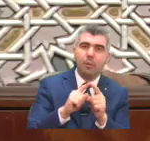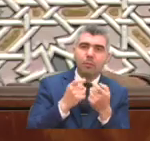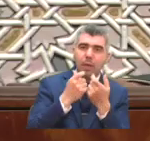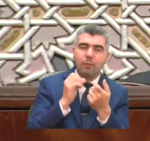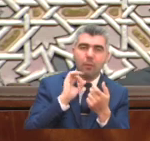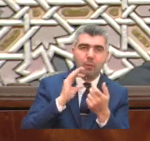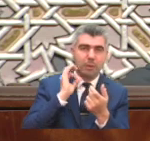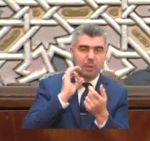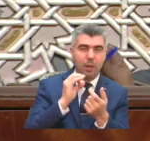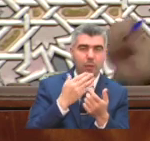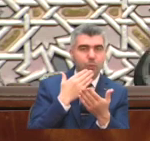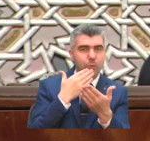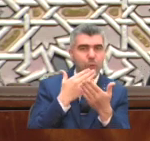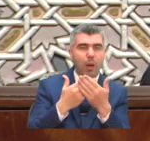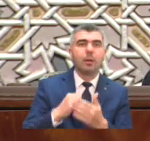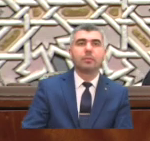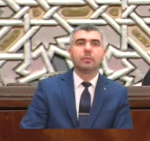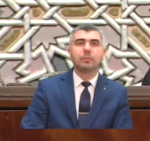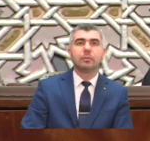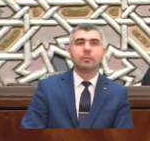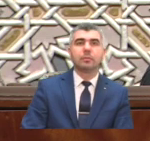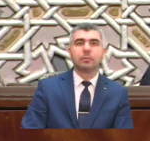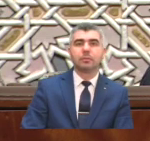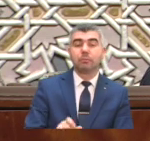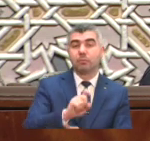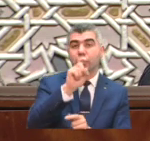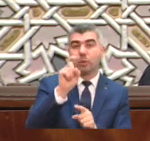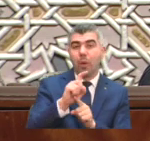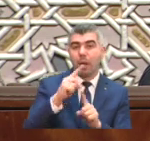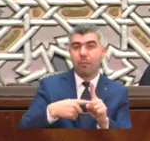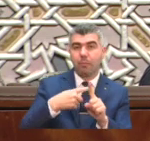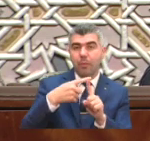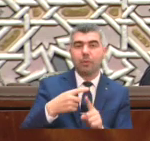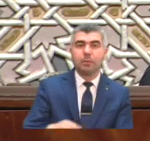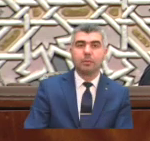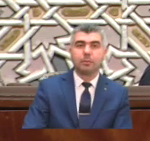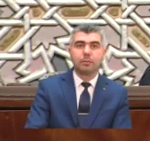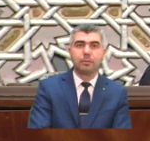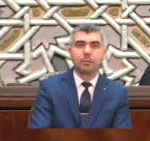سيد النائب، شكرا. هل هناك تعقيبات إضافية في الموضوع؟